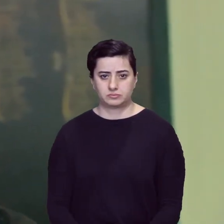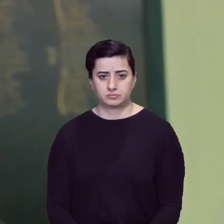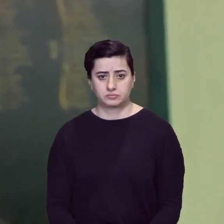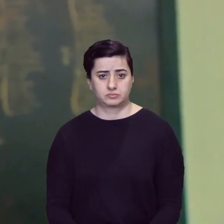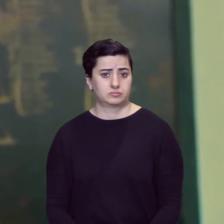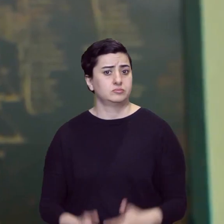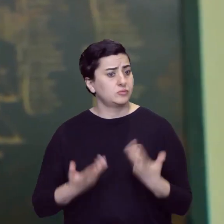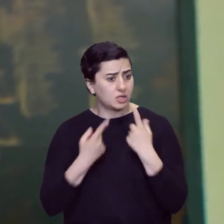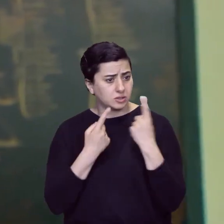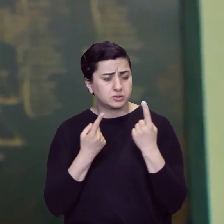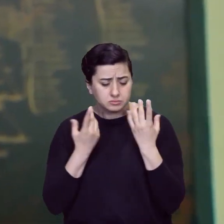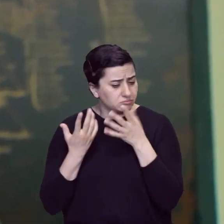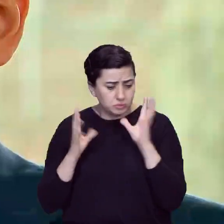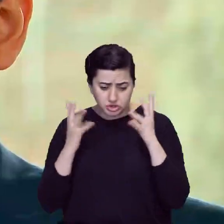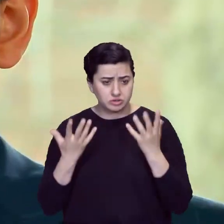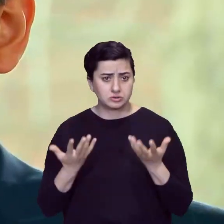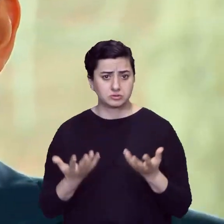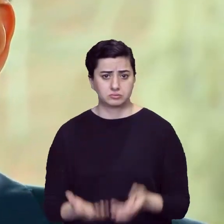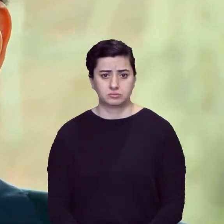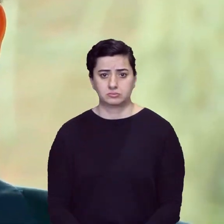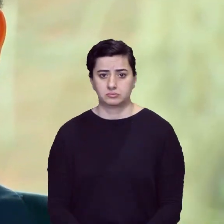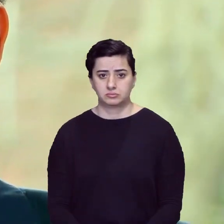Ya ne söyleyeceğimi şaşırdım, ne yapsaydım?